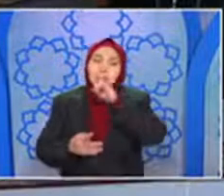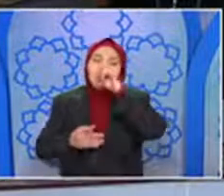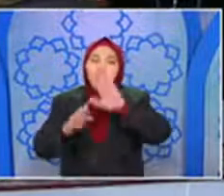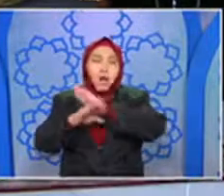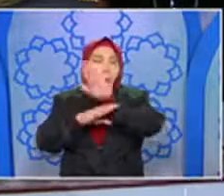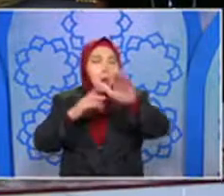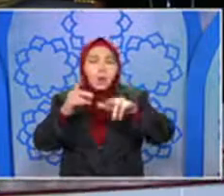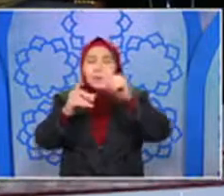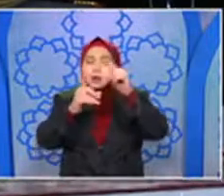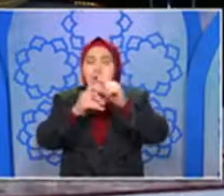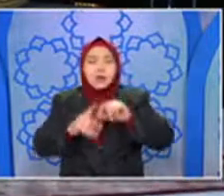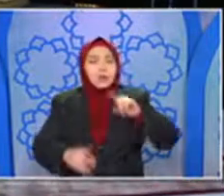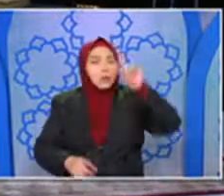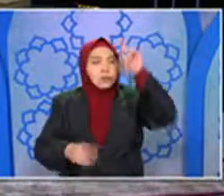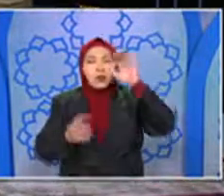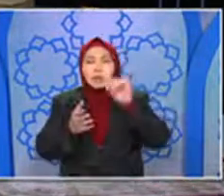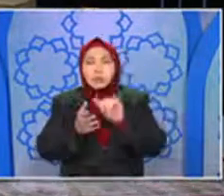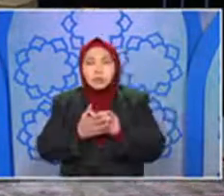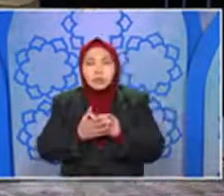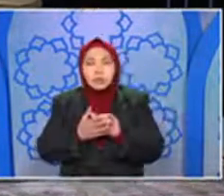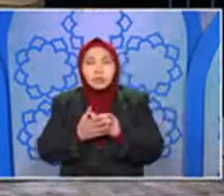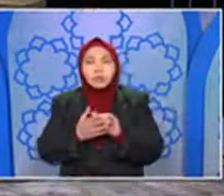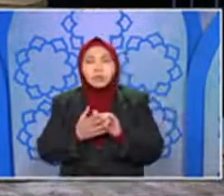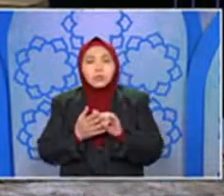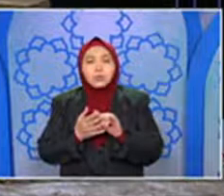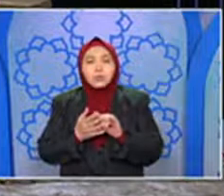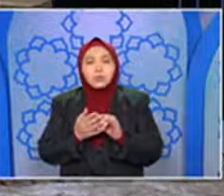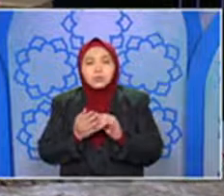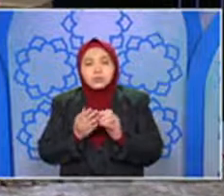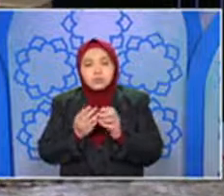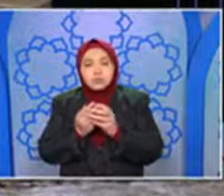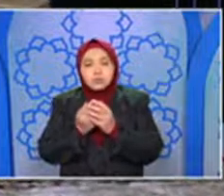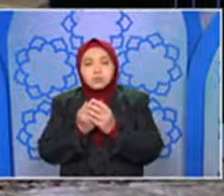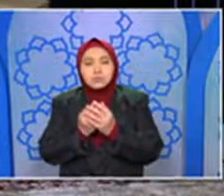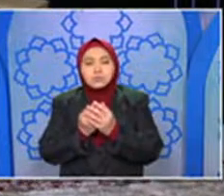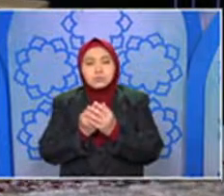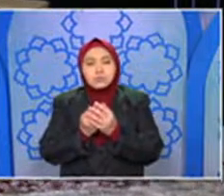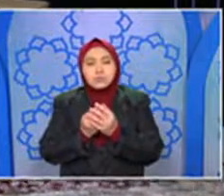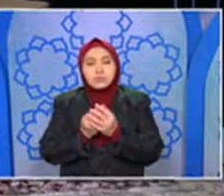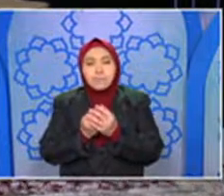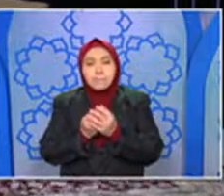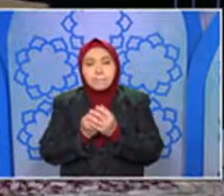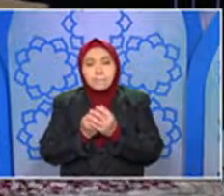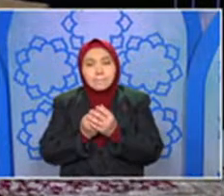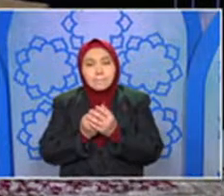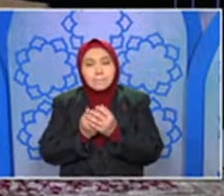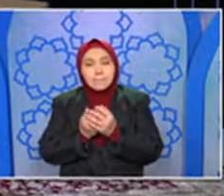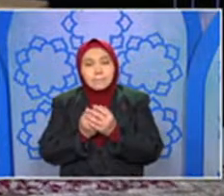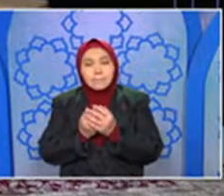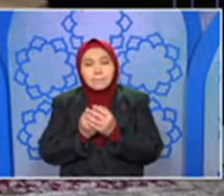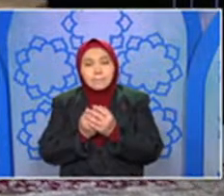Sadaqallahul azim, wa man asdaqu minallahi qila.